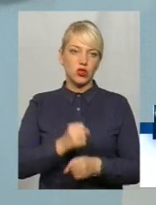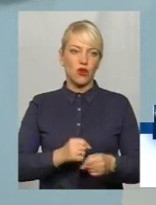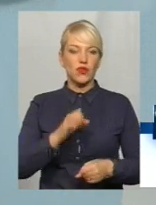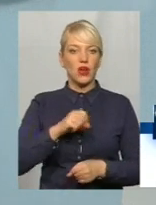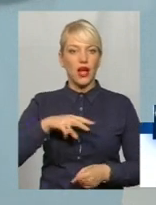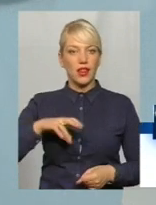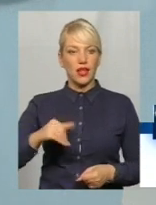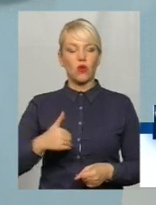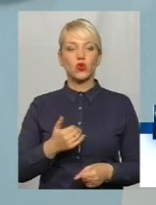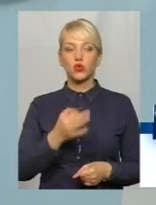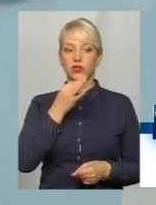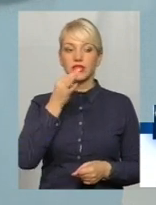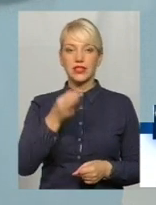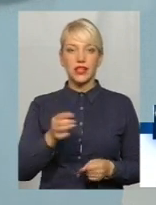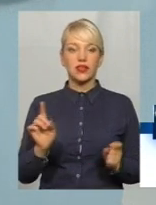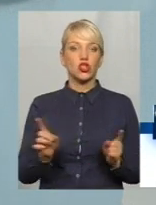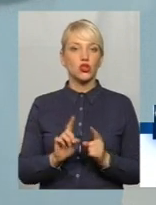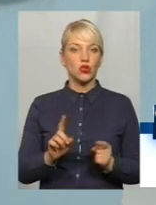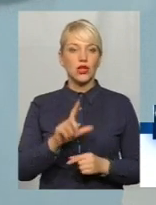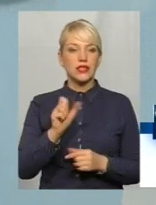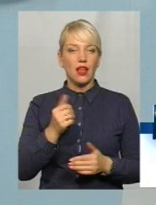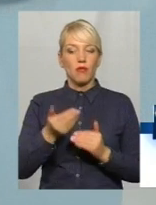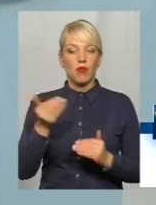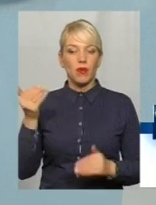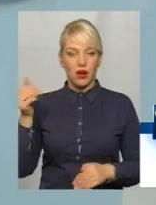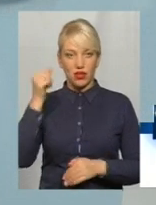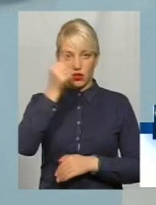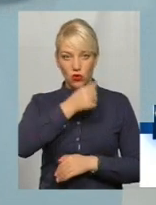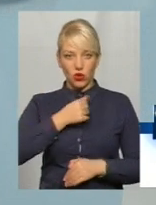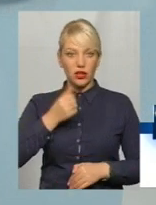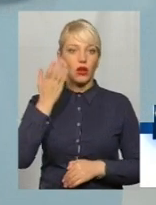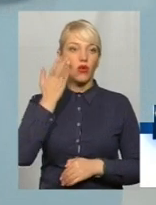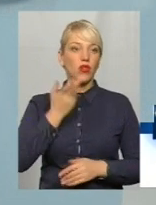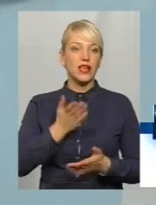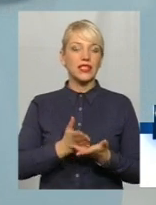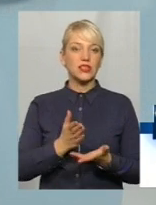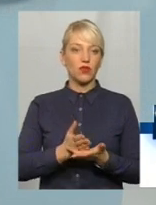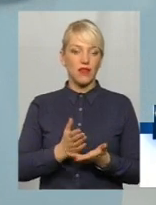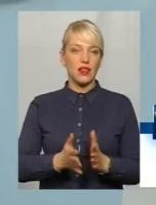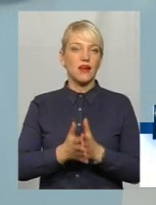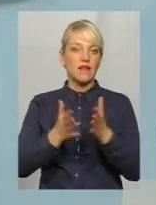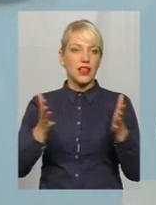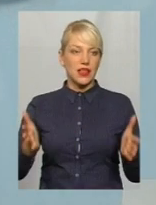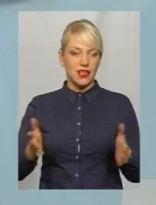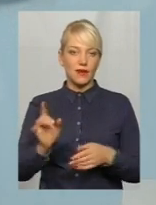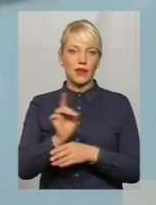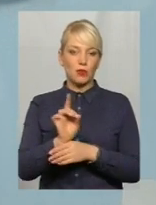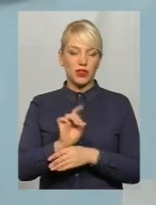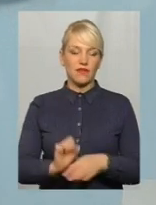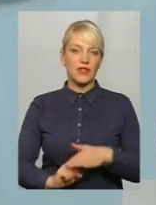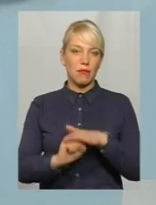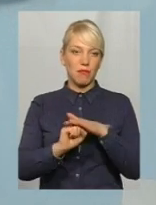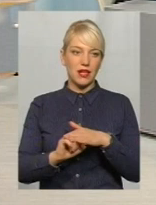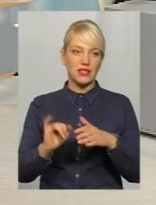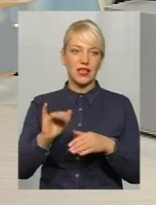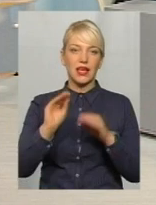Але хочу сказати, що за попередні роки, коли існувала велика нормативна база, коли і